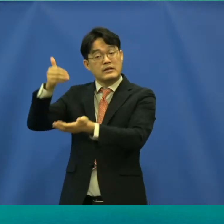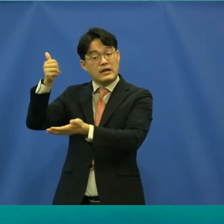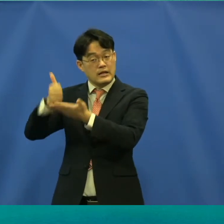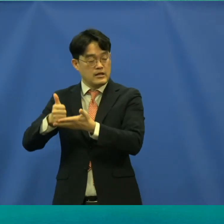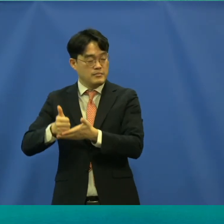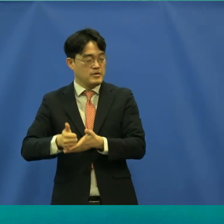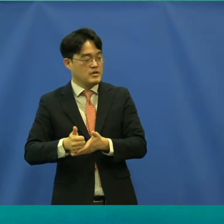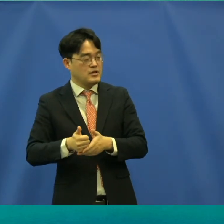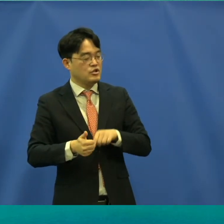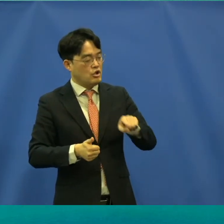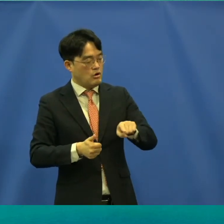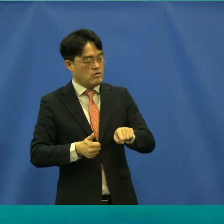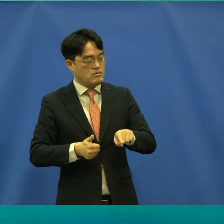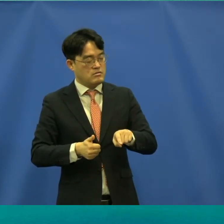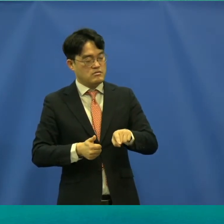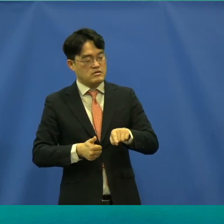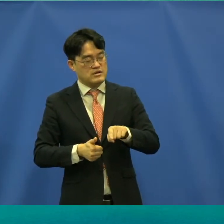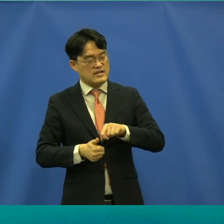있습니다.